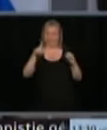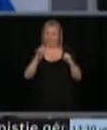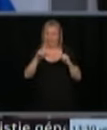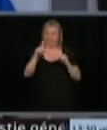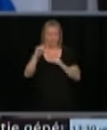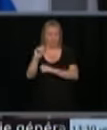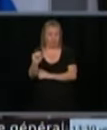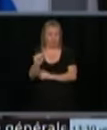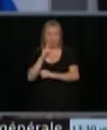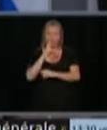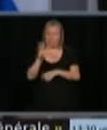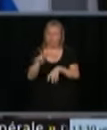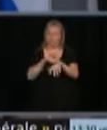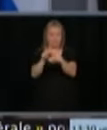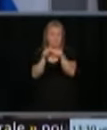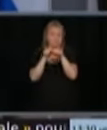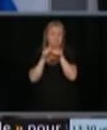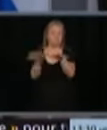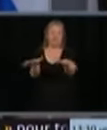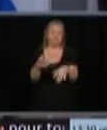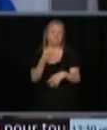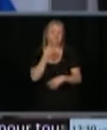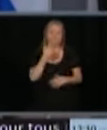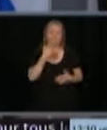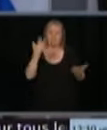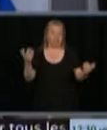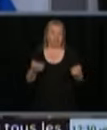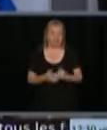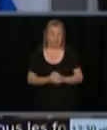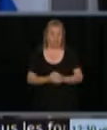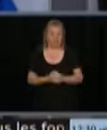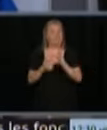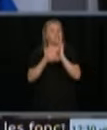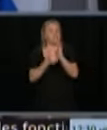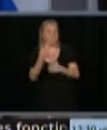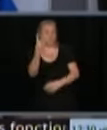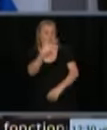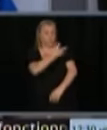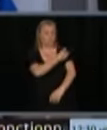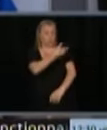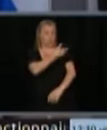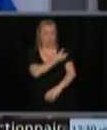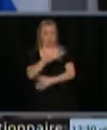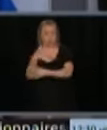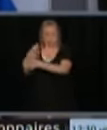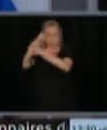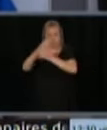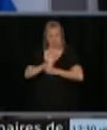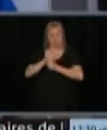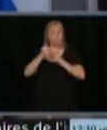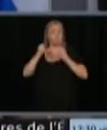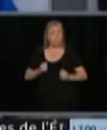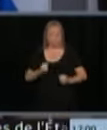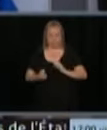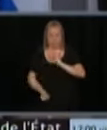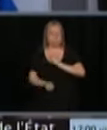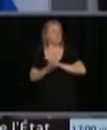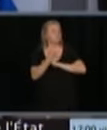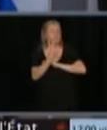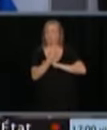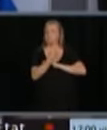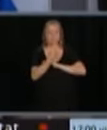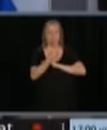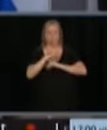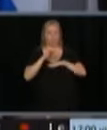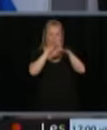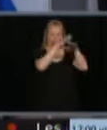même été vaccinés deux doses ne feront pas la maladie, mais pourraient quand même transmettre la maladie. Il y a de plus en plus de données émergentes là-dessus. Donc, on n'est pas